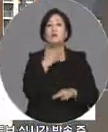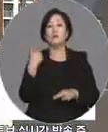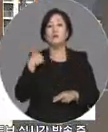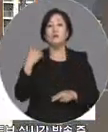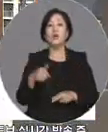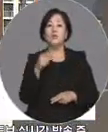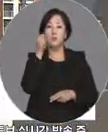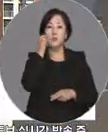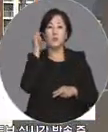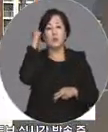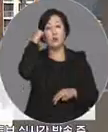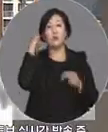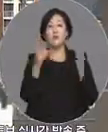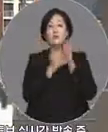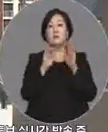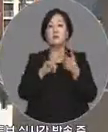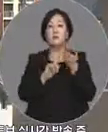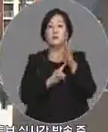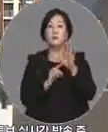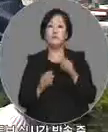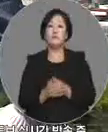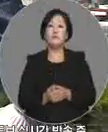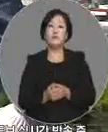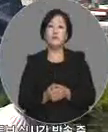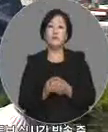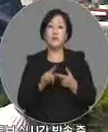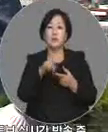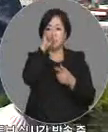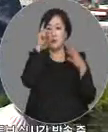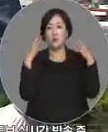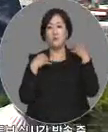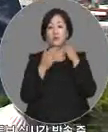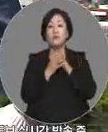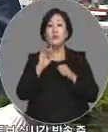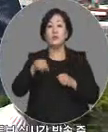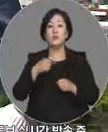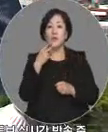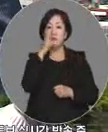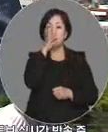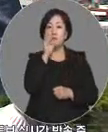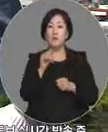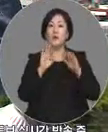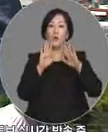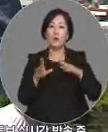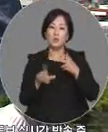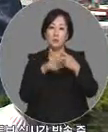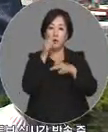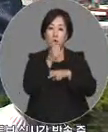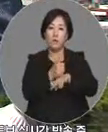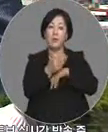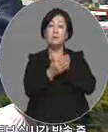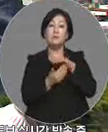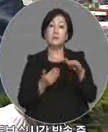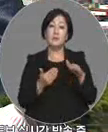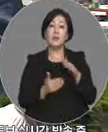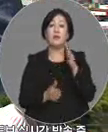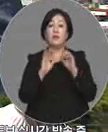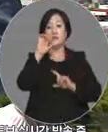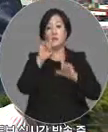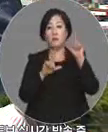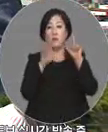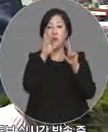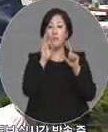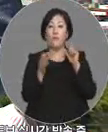만큼은 아니라고 판단한 걸로 알려졌습니다. 정부는 다음 심의위원회가 예정된 올 연말 이전이라도 시장 상황에